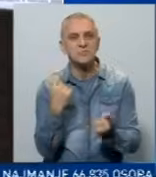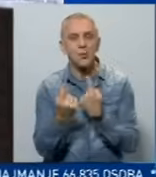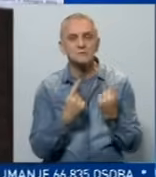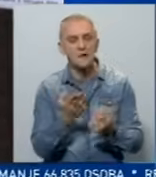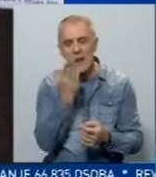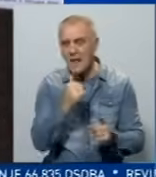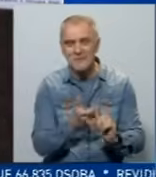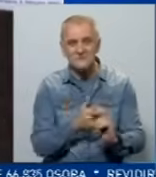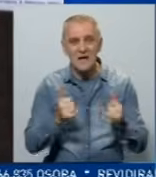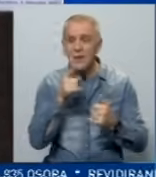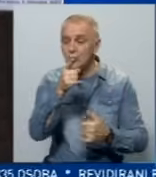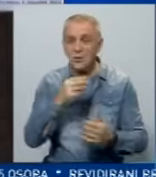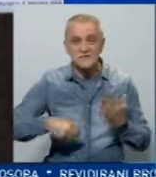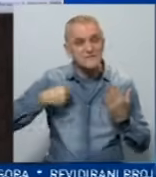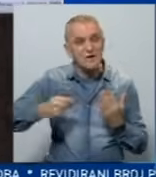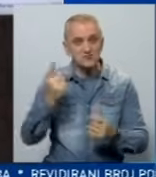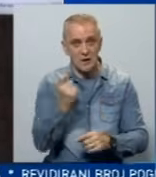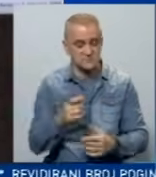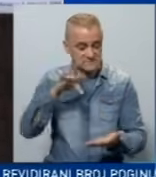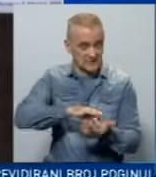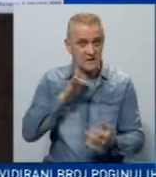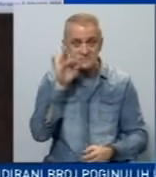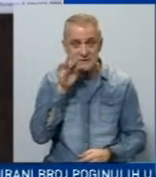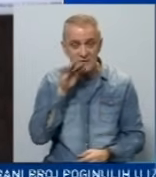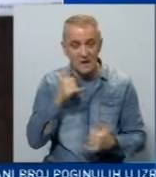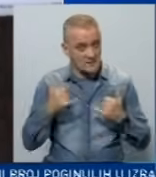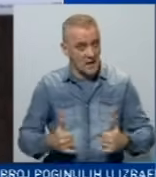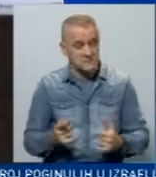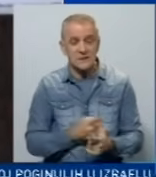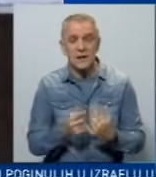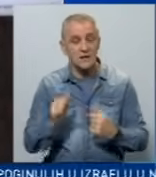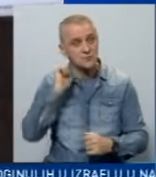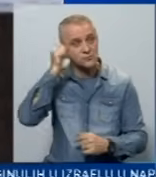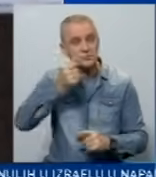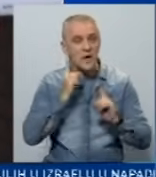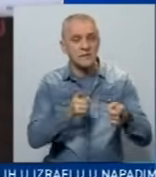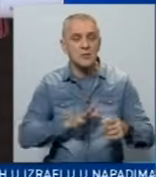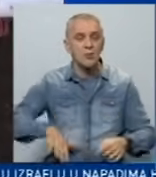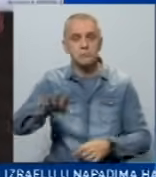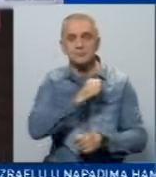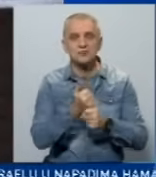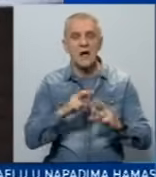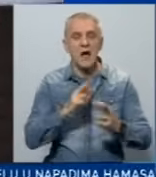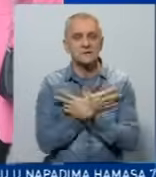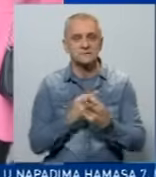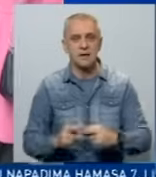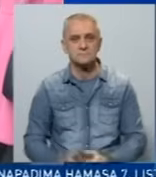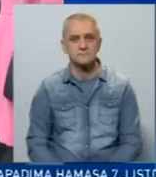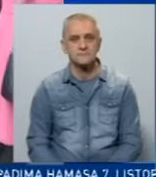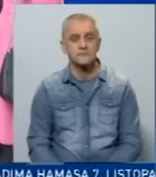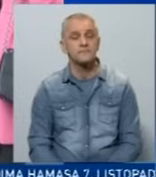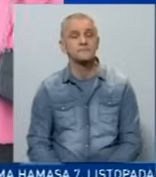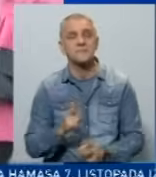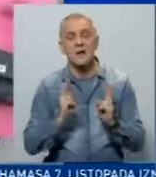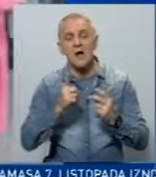bez obzira da li izvještavaju iz centra Sarajeva danas ili iz ratnog područja pojasa Gaze. Kako